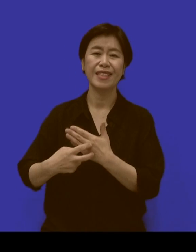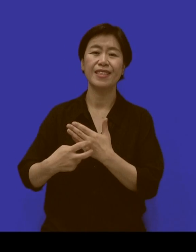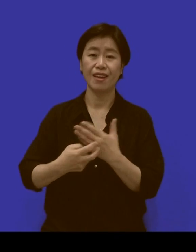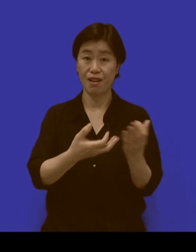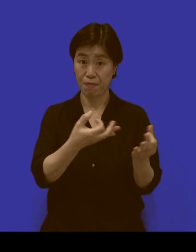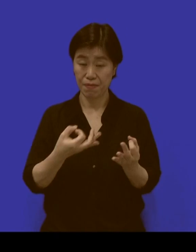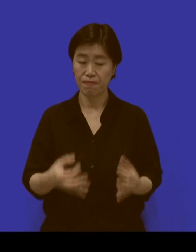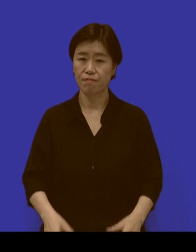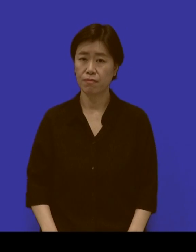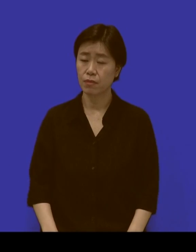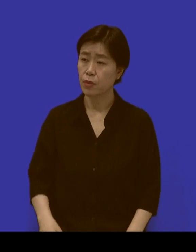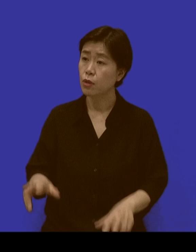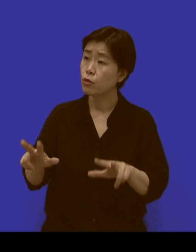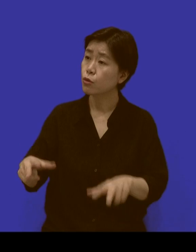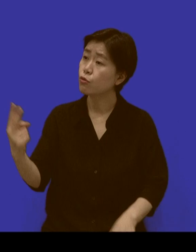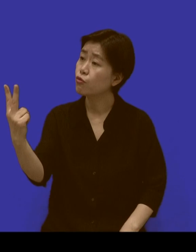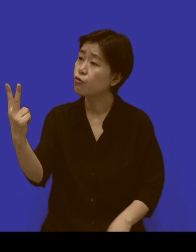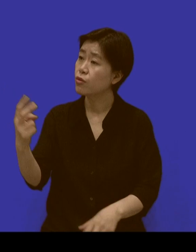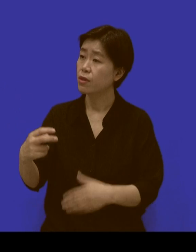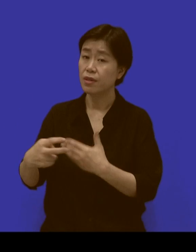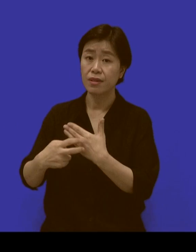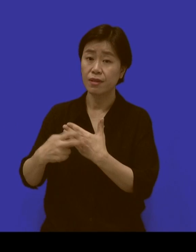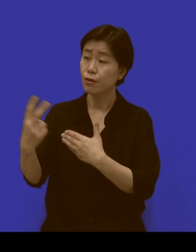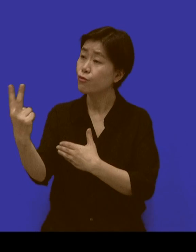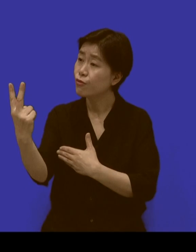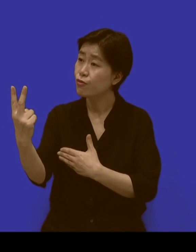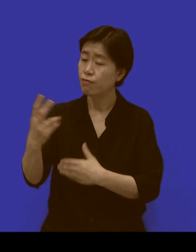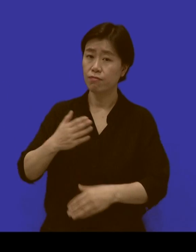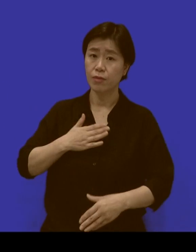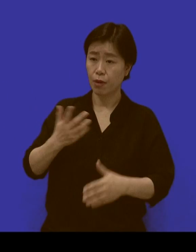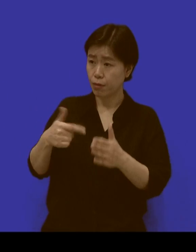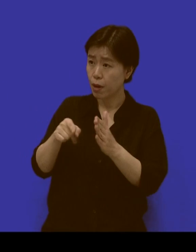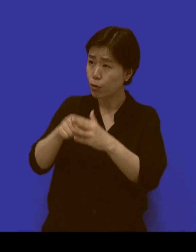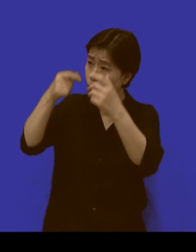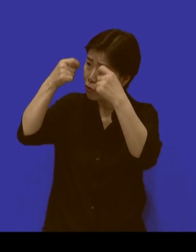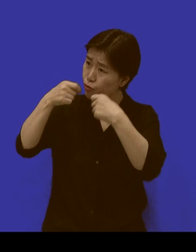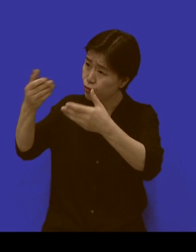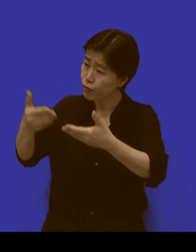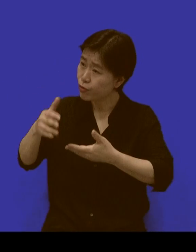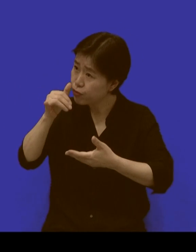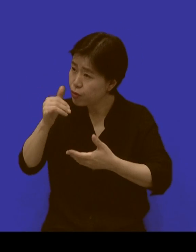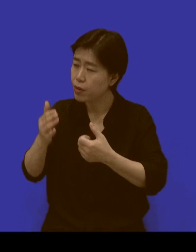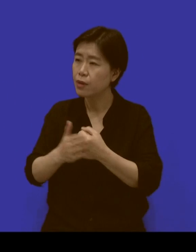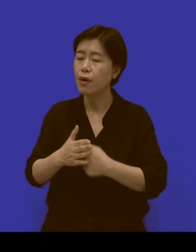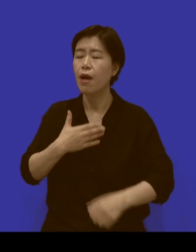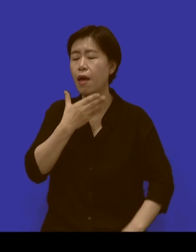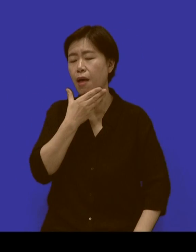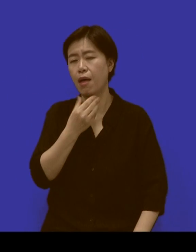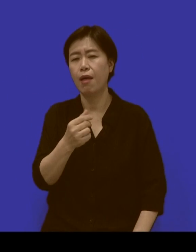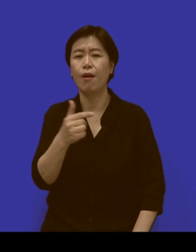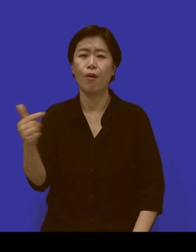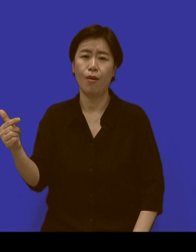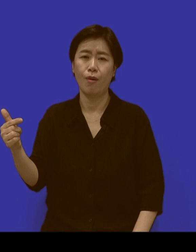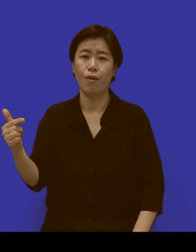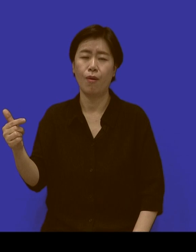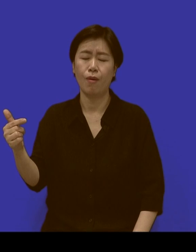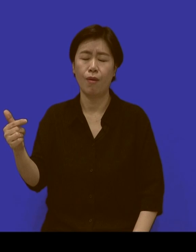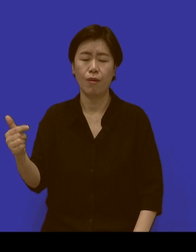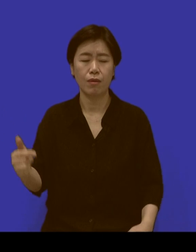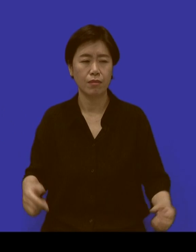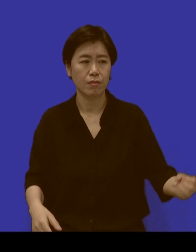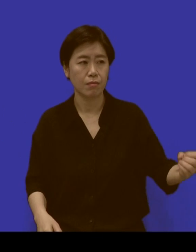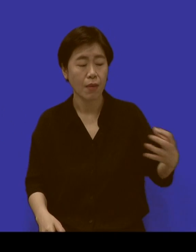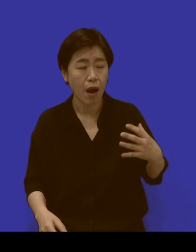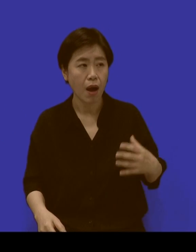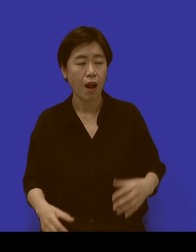두 명의 의사가 나를 위해서 울어주고 있네요. 예. 저처럼 행복한 사람은 없을 거예요. 이러는 거예요. 예. 예. 그래서 제가